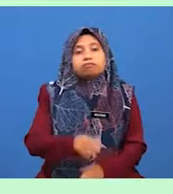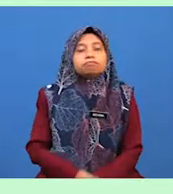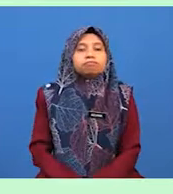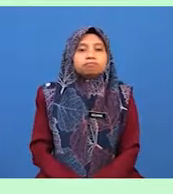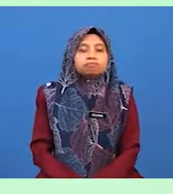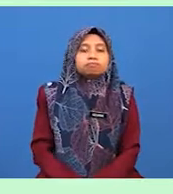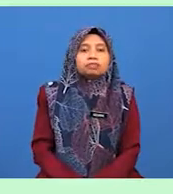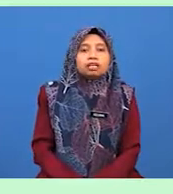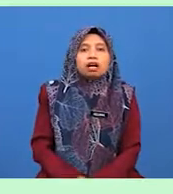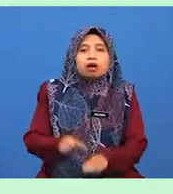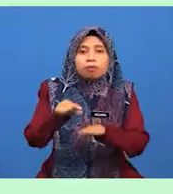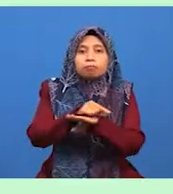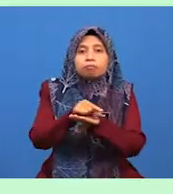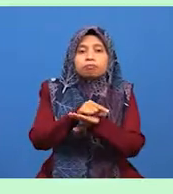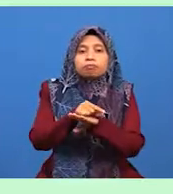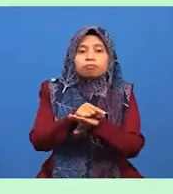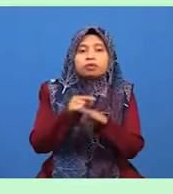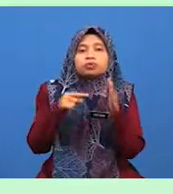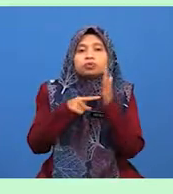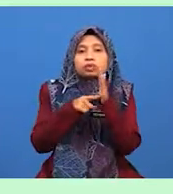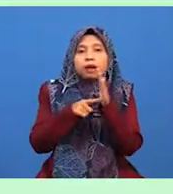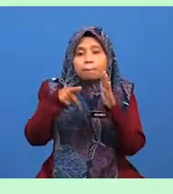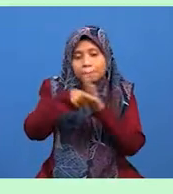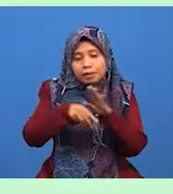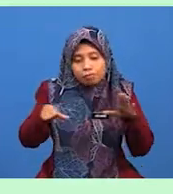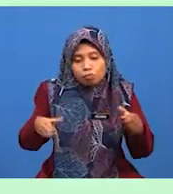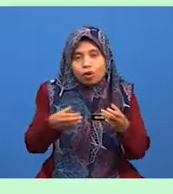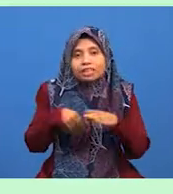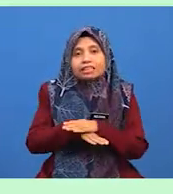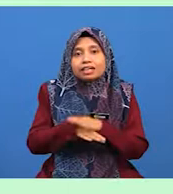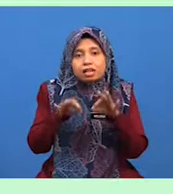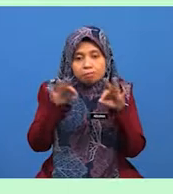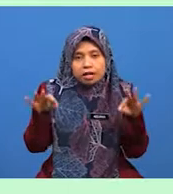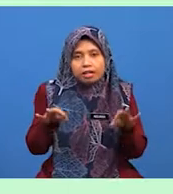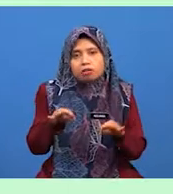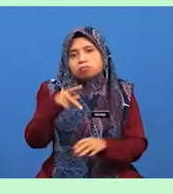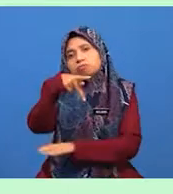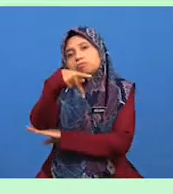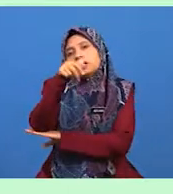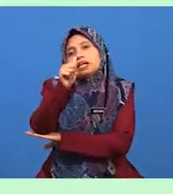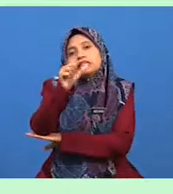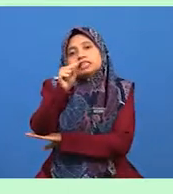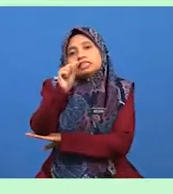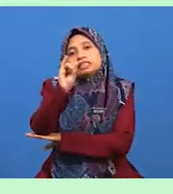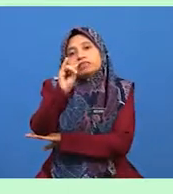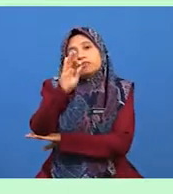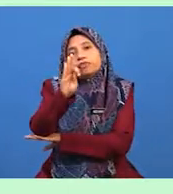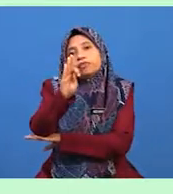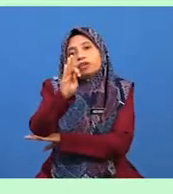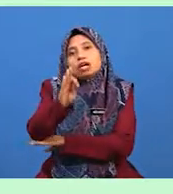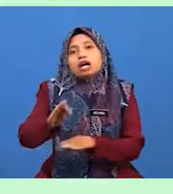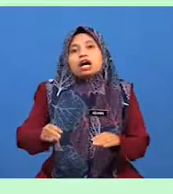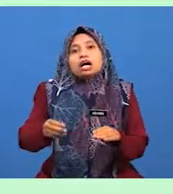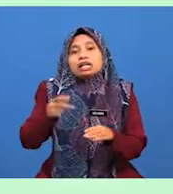di atas menunjukkan pembuat dalam ayat pasif. Keropok